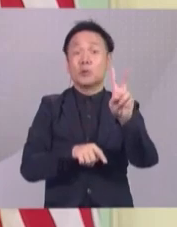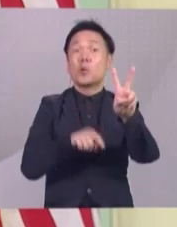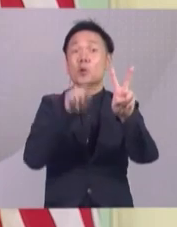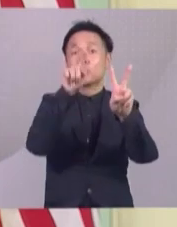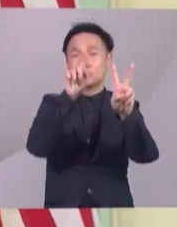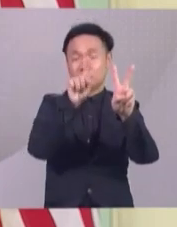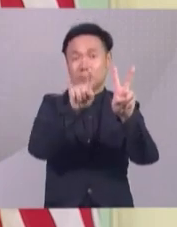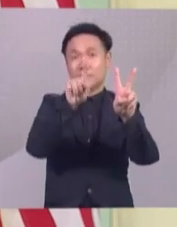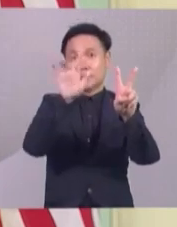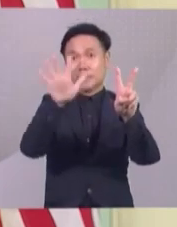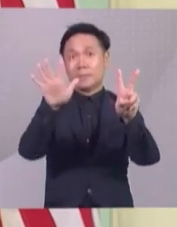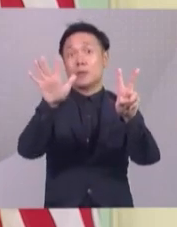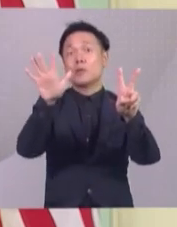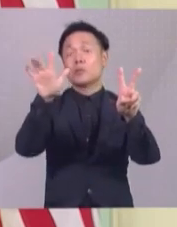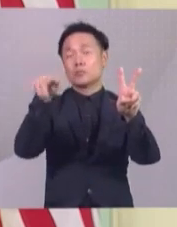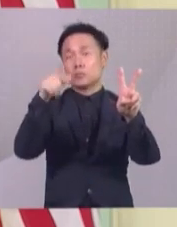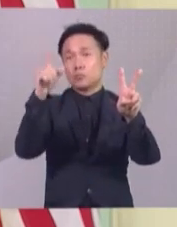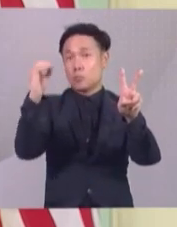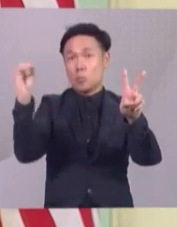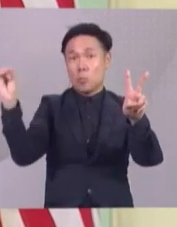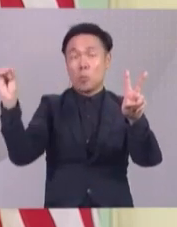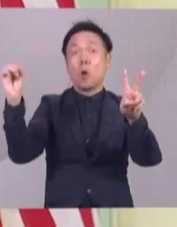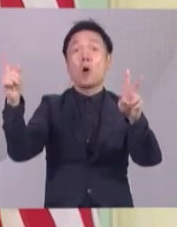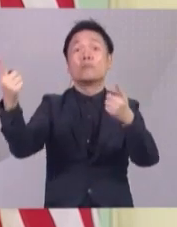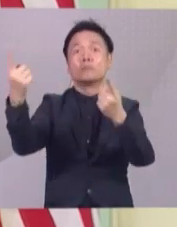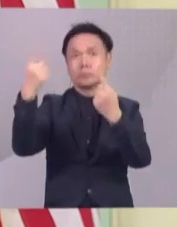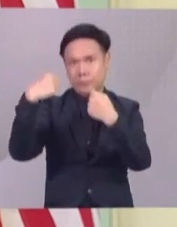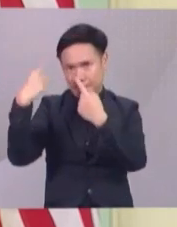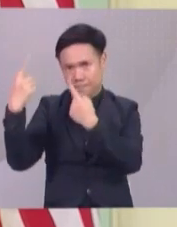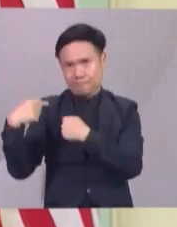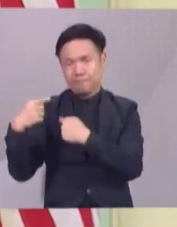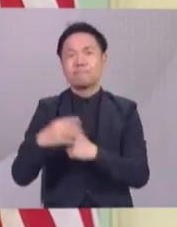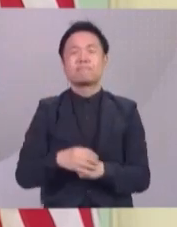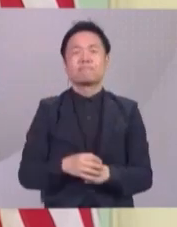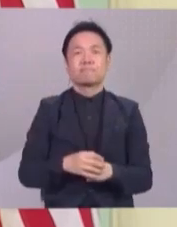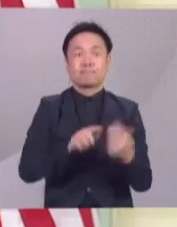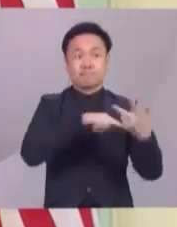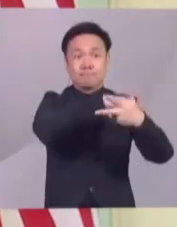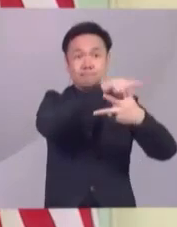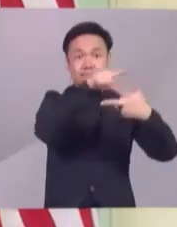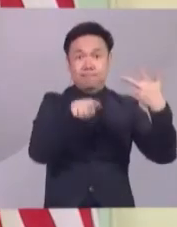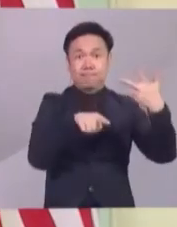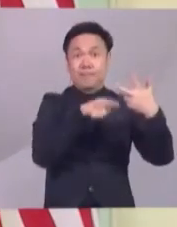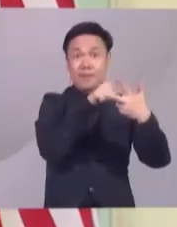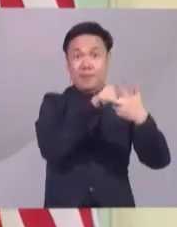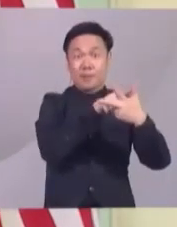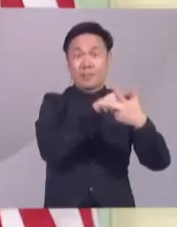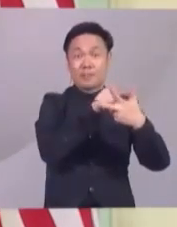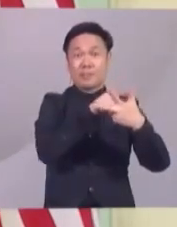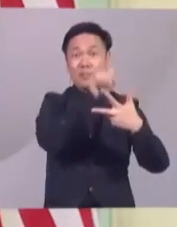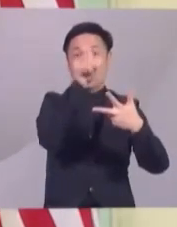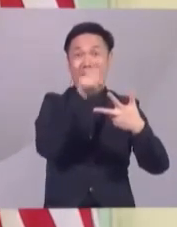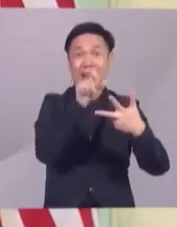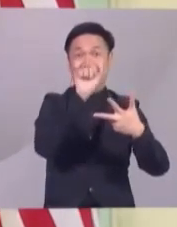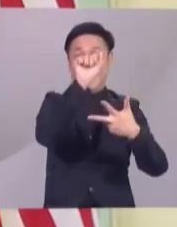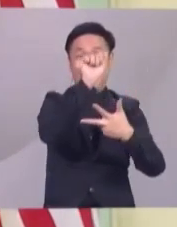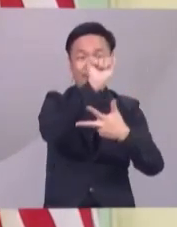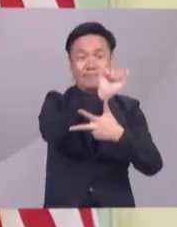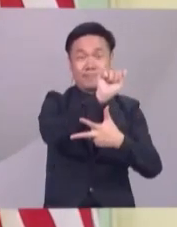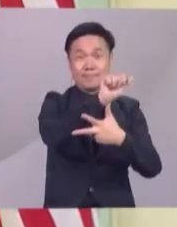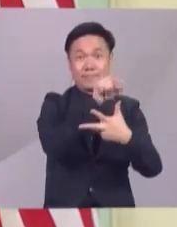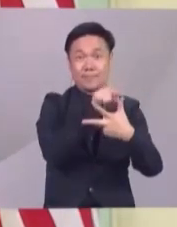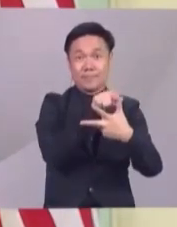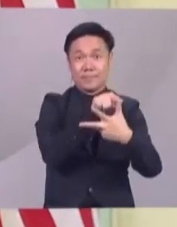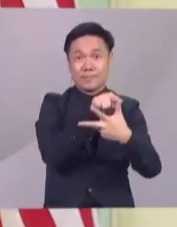215,712 responden yang menjawab. Daripada soalan tersebut, soalan A yang